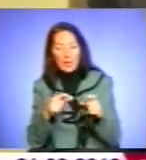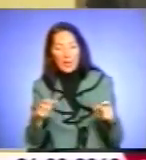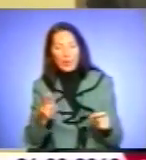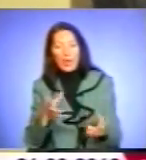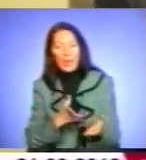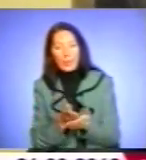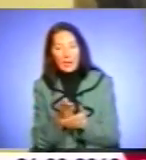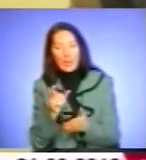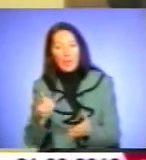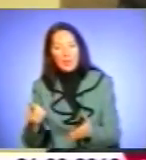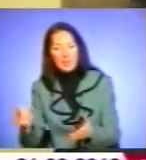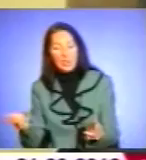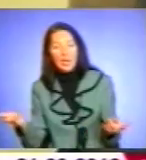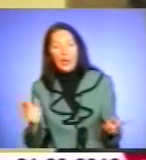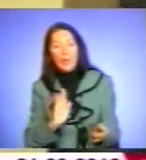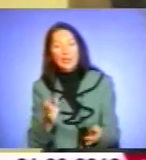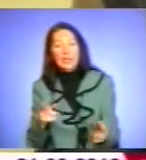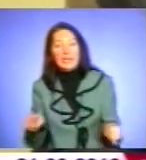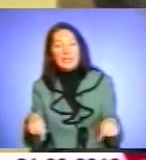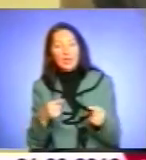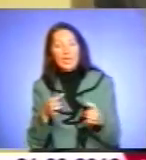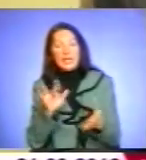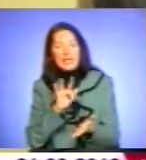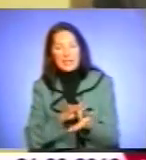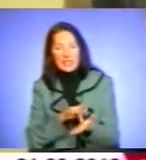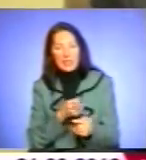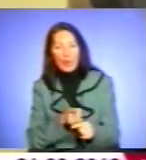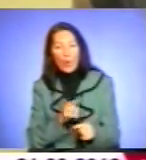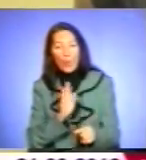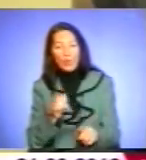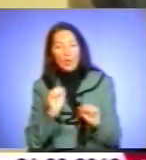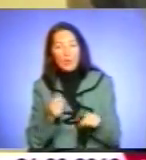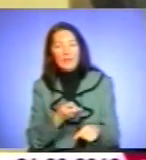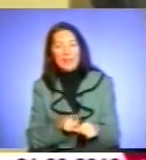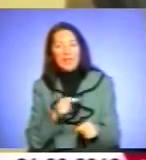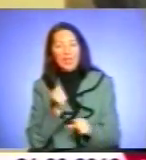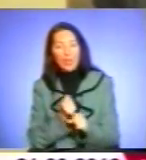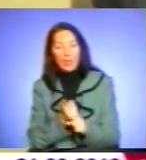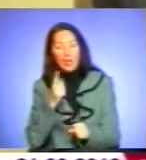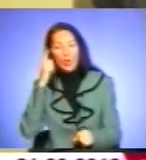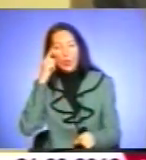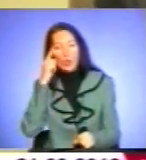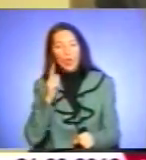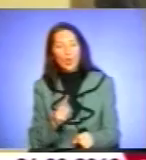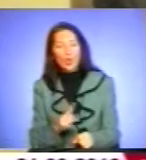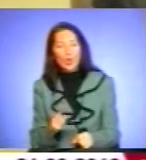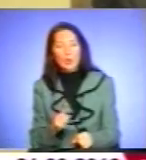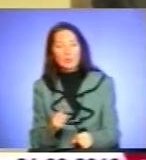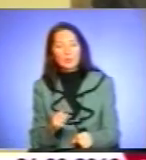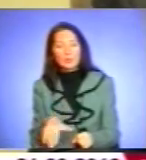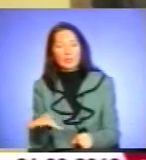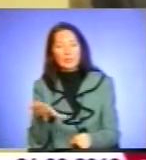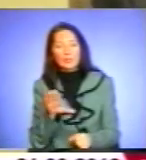створений відповідний кол-центр, в якому буде можливість це зробити. Я думаю, що з